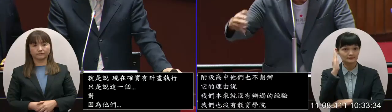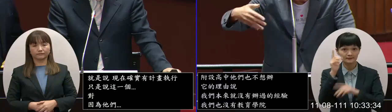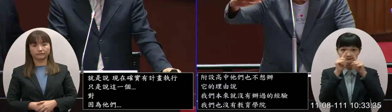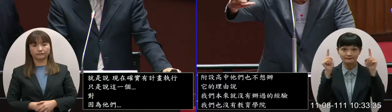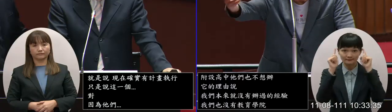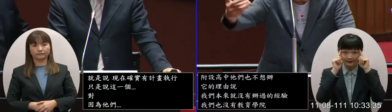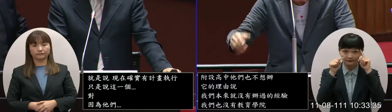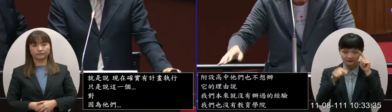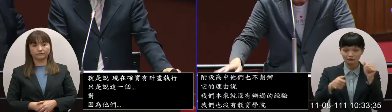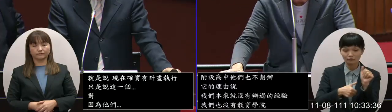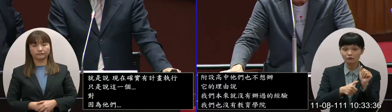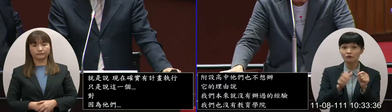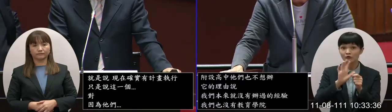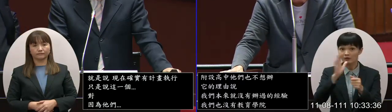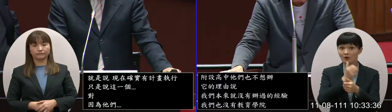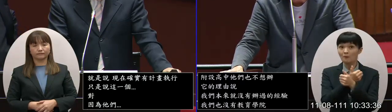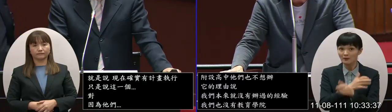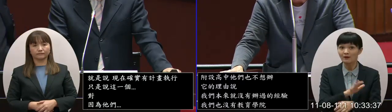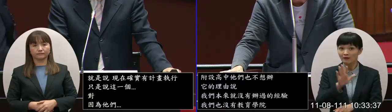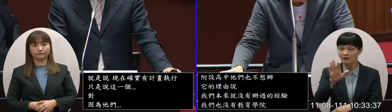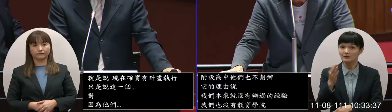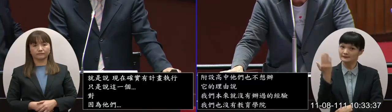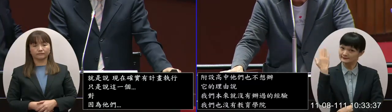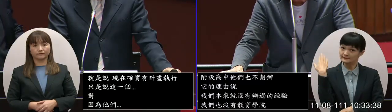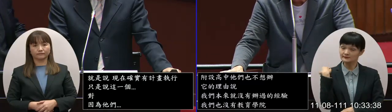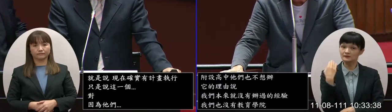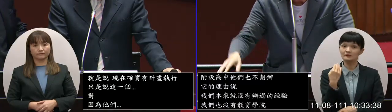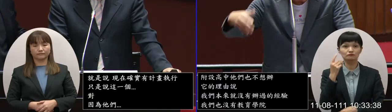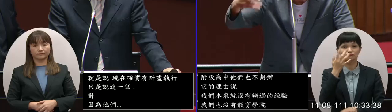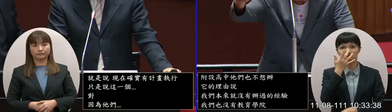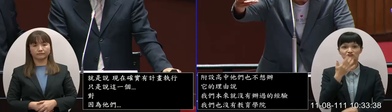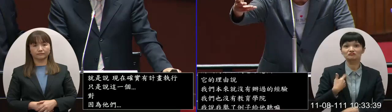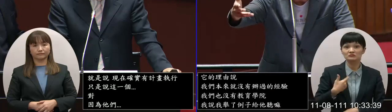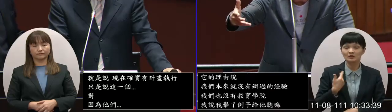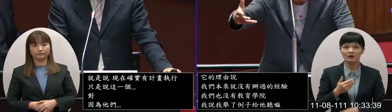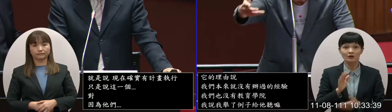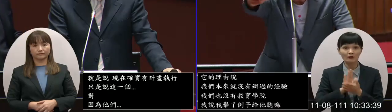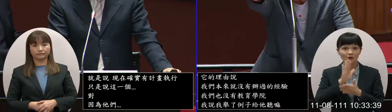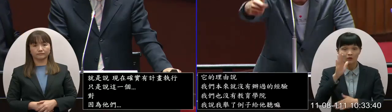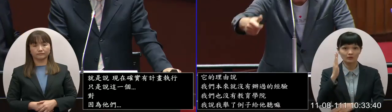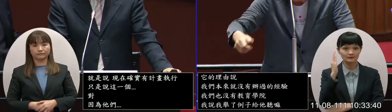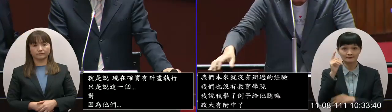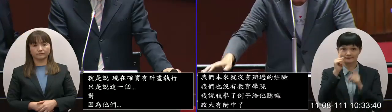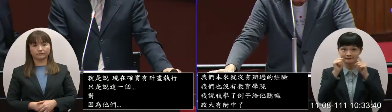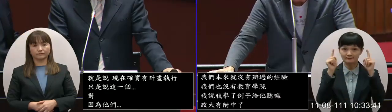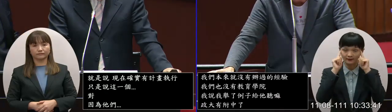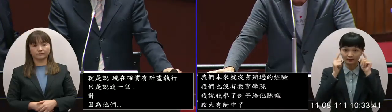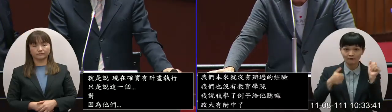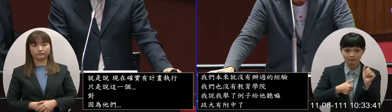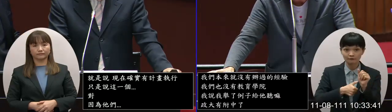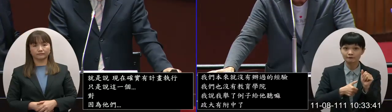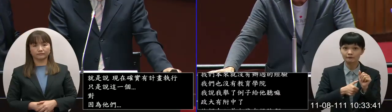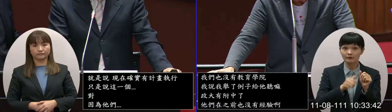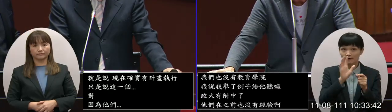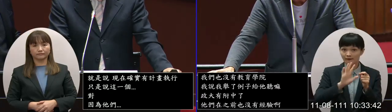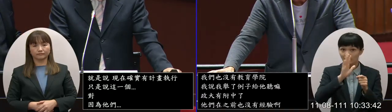他们在那个之前也没经验啊，办高中的经验啊，设了政大附中，政大附中现在不错